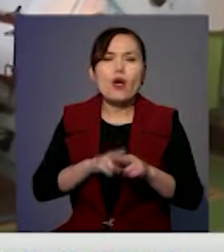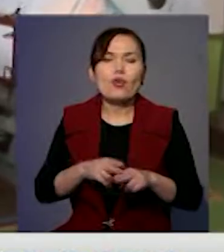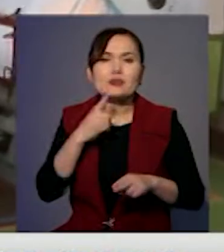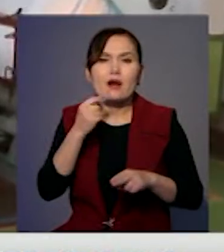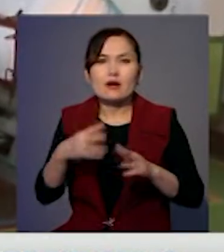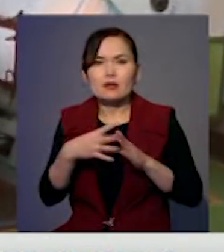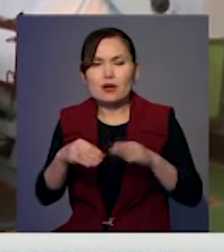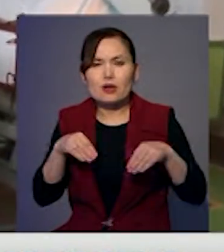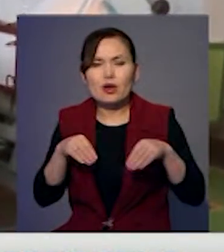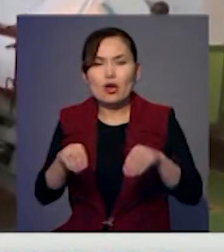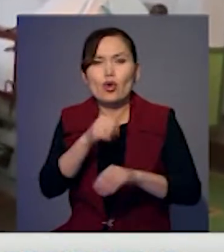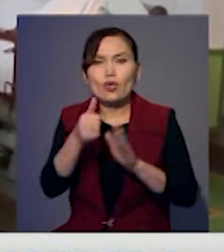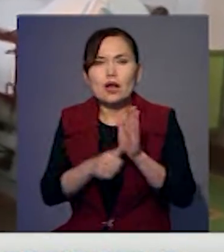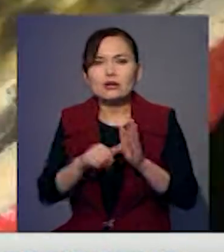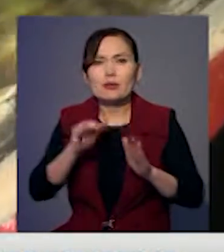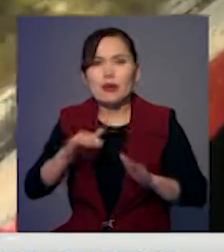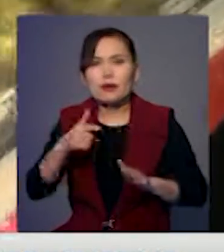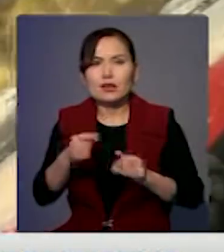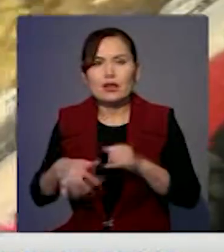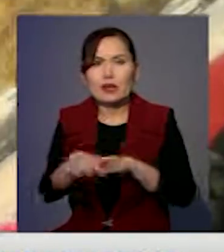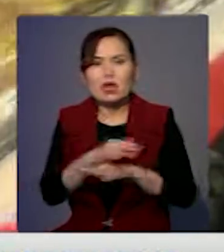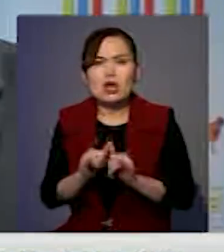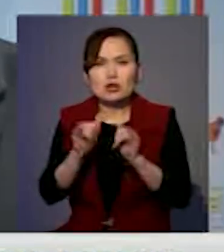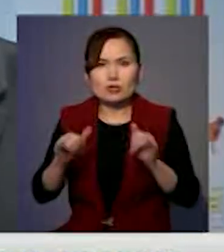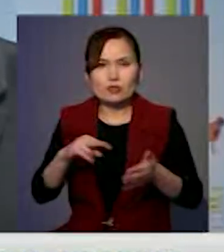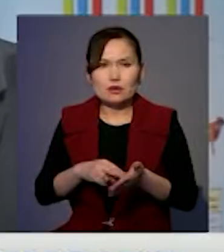гектарға жеткізуді көздеп отыр.